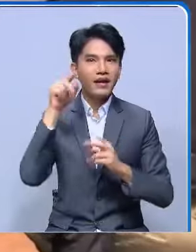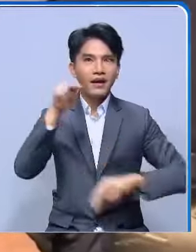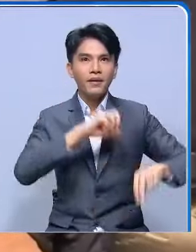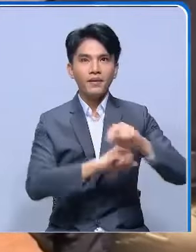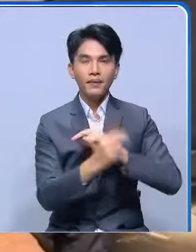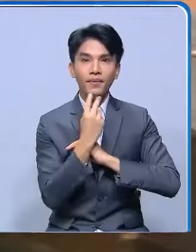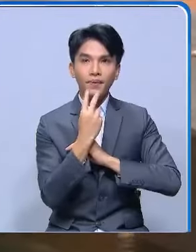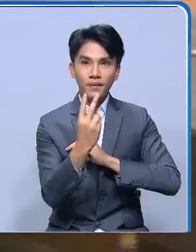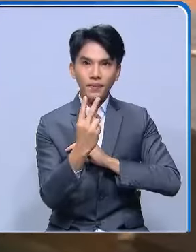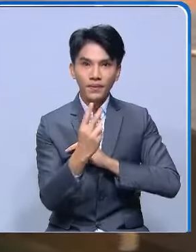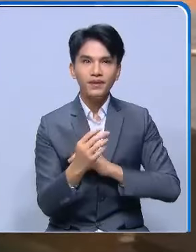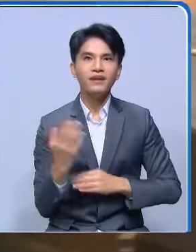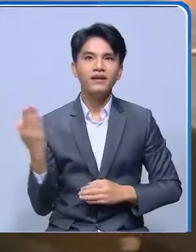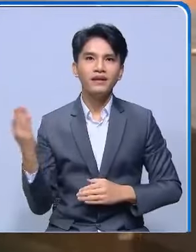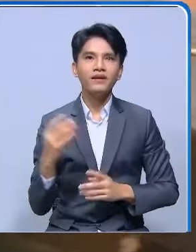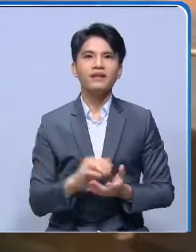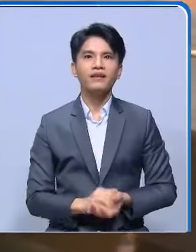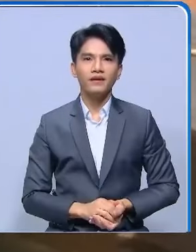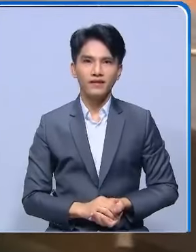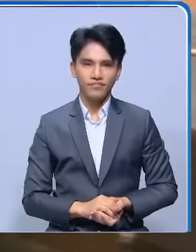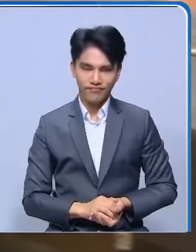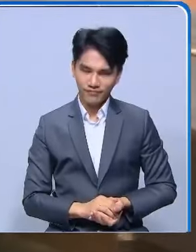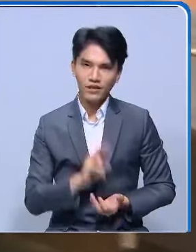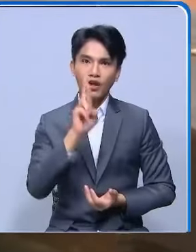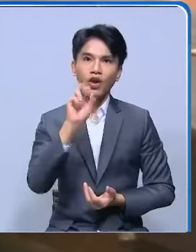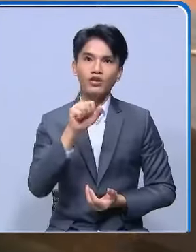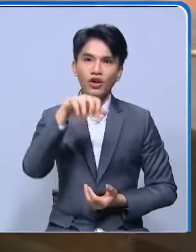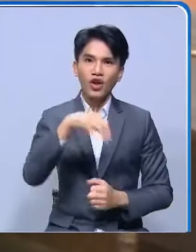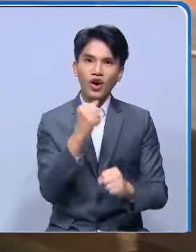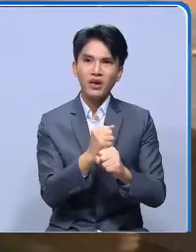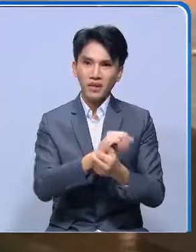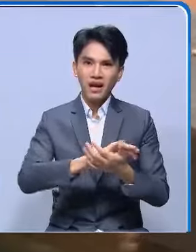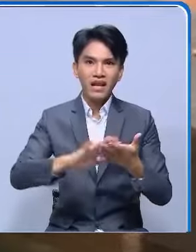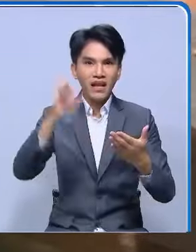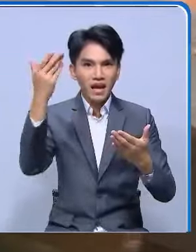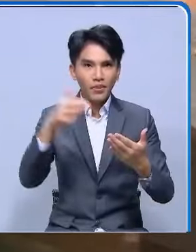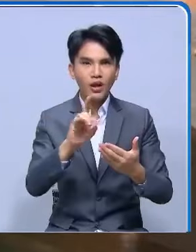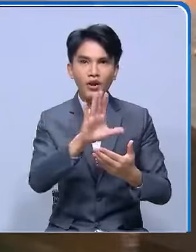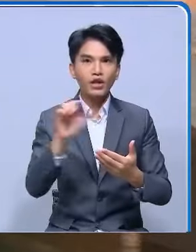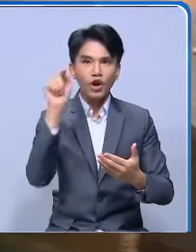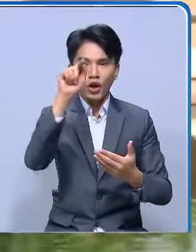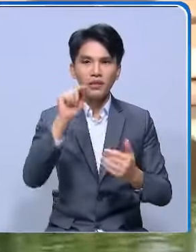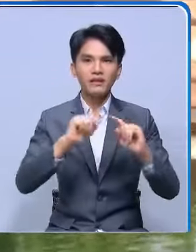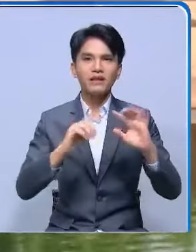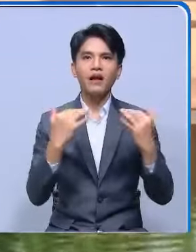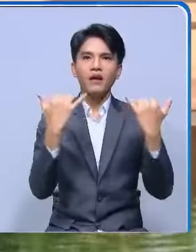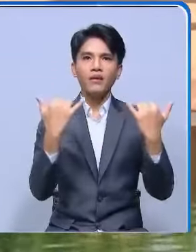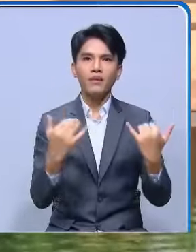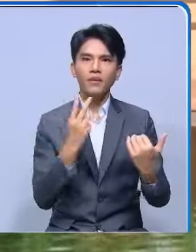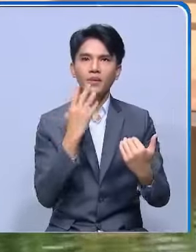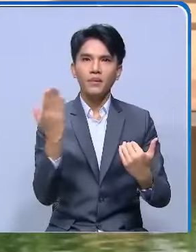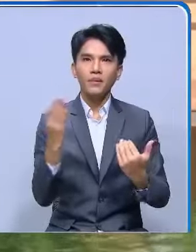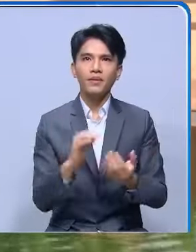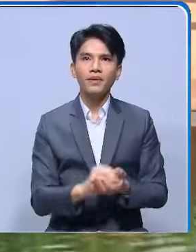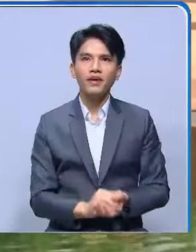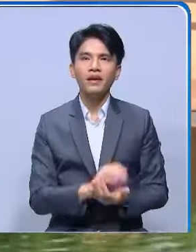ก็คือศาลาแก้วครับในพื้นที่อาคารรัฐสภาคือส่งมอบงานไปแล้วนะครับ 100% แล้วนะครับแต่ปรากฏว่าเนี่ยครับสภาพยัง